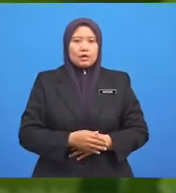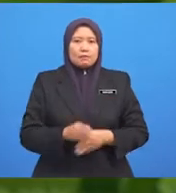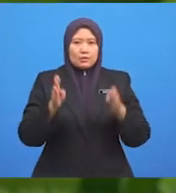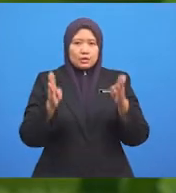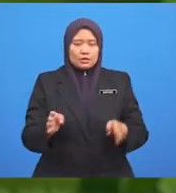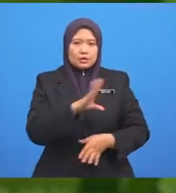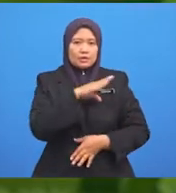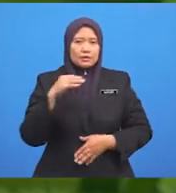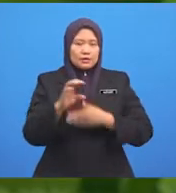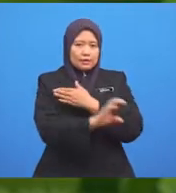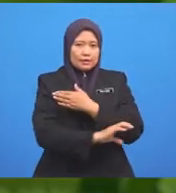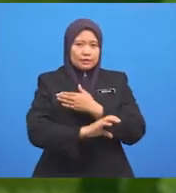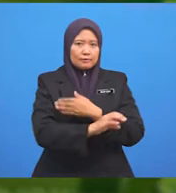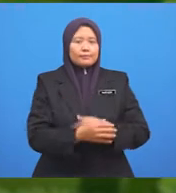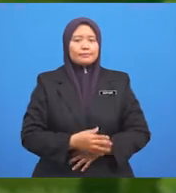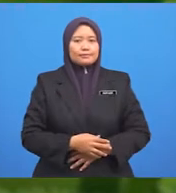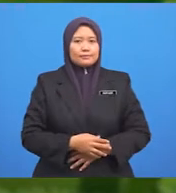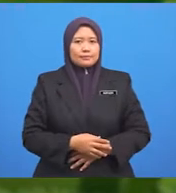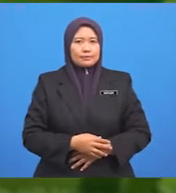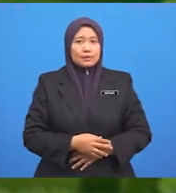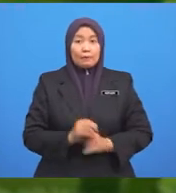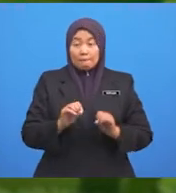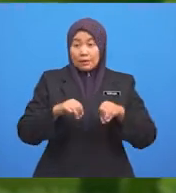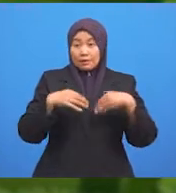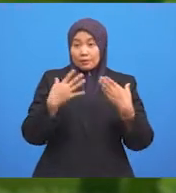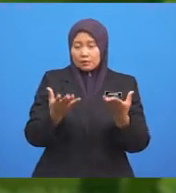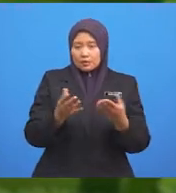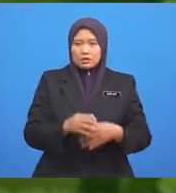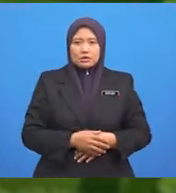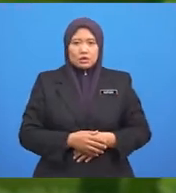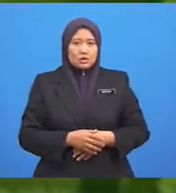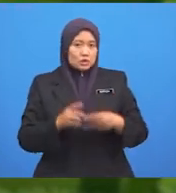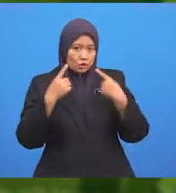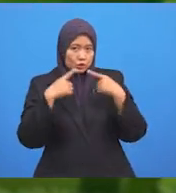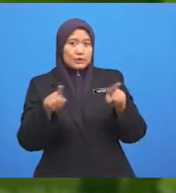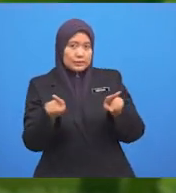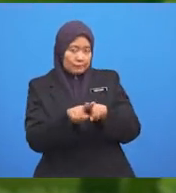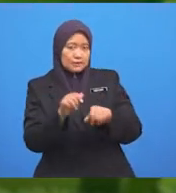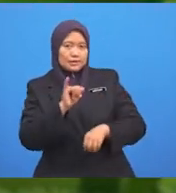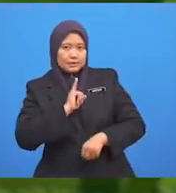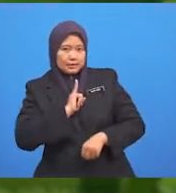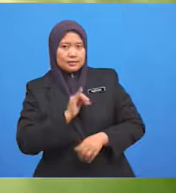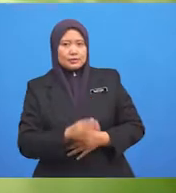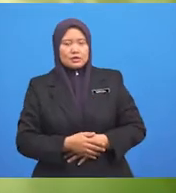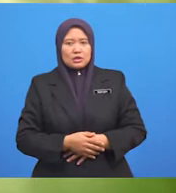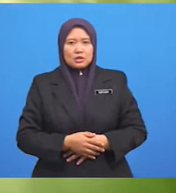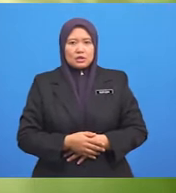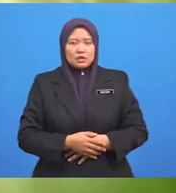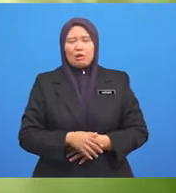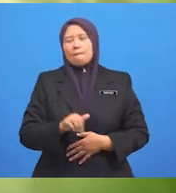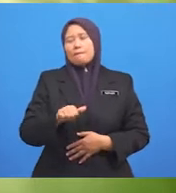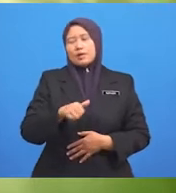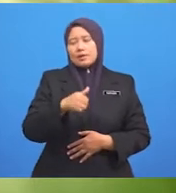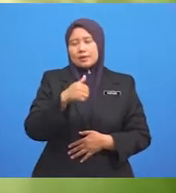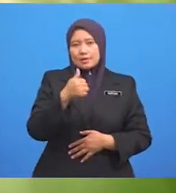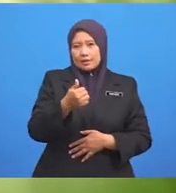Bagaimana? Adakah jawapan yang kamu peroleh sama dengan jawapan cikgu berikan tadi?